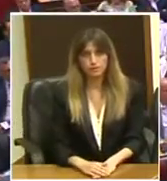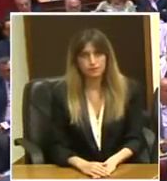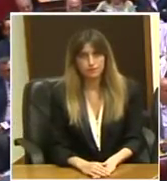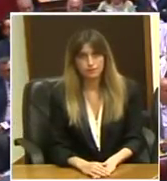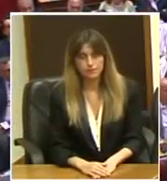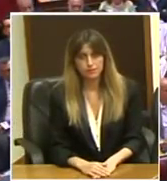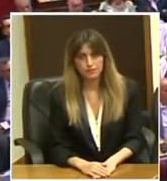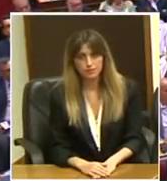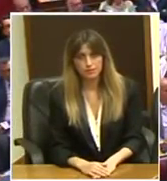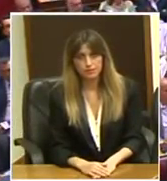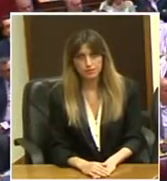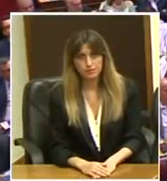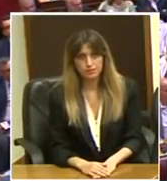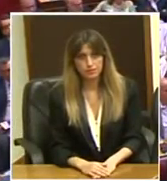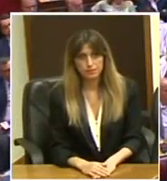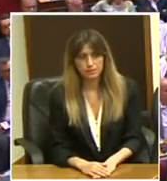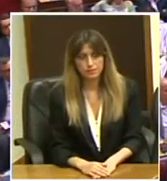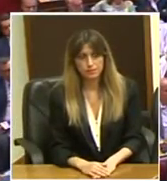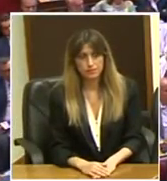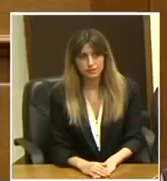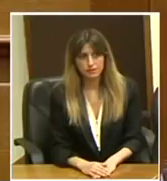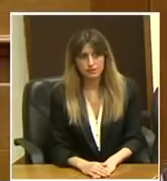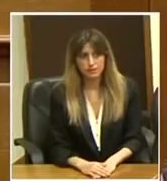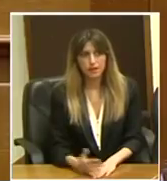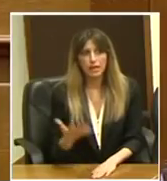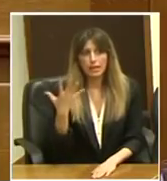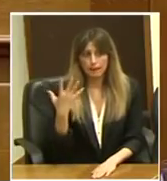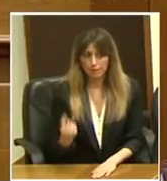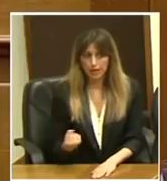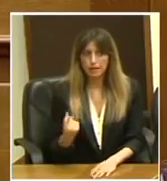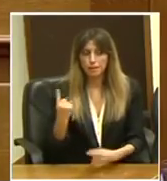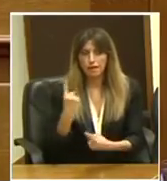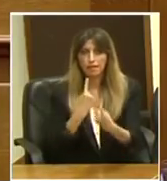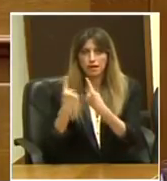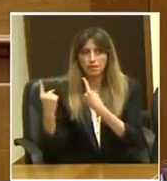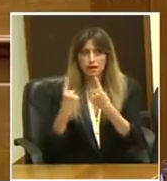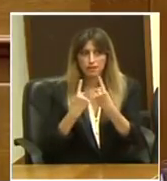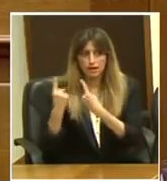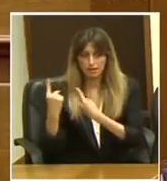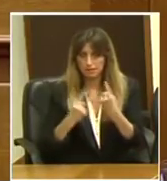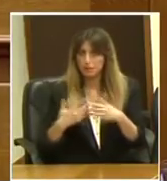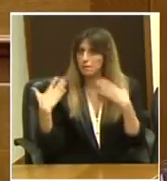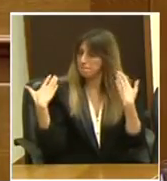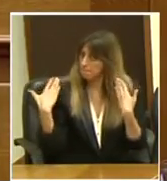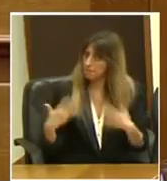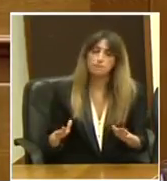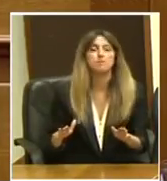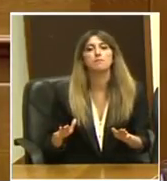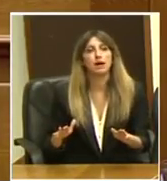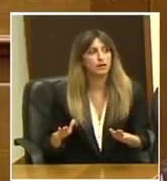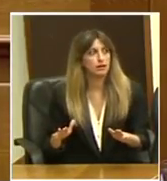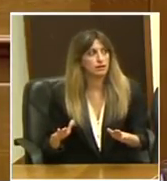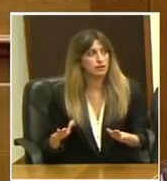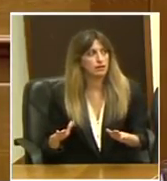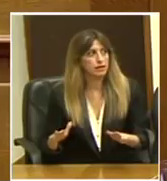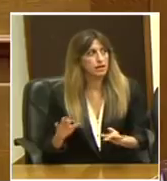Ελάτε, κύριε Κουρία. Υπάρχει μία διαπραγμάτευση που έγινε χωρίς να τη